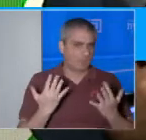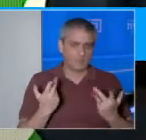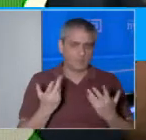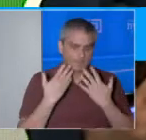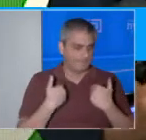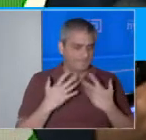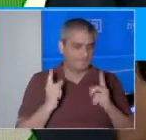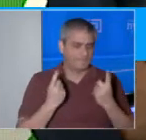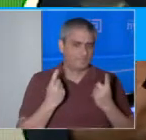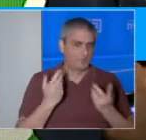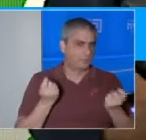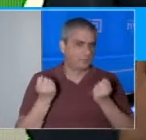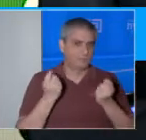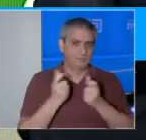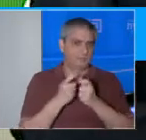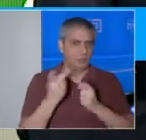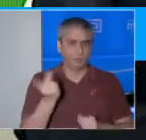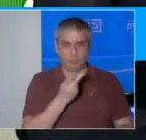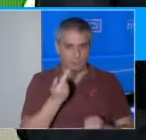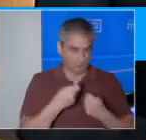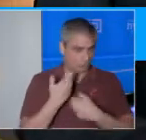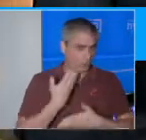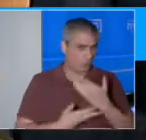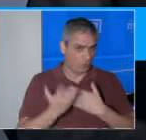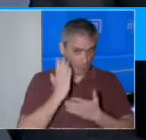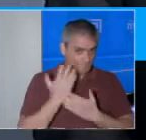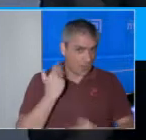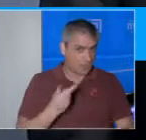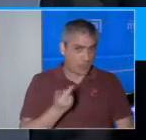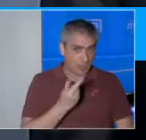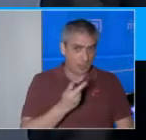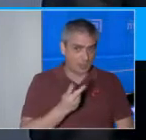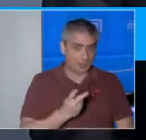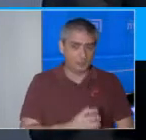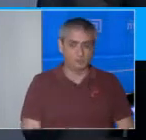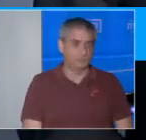בוא תספר לנו מה קורה מאחורי הקלעים בין הסיעות שלכם. שיתוף הפעולה היה כזה?